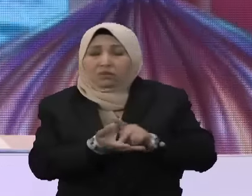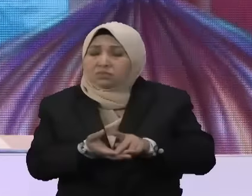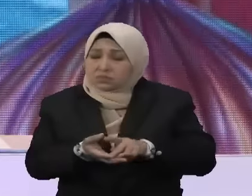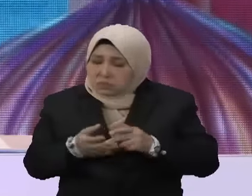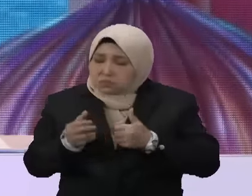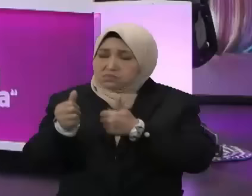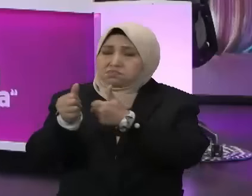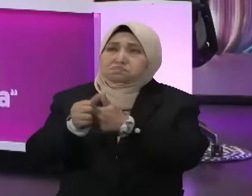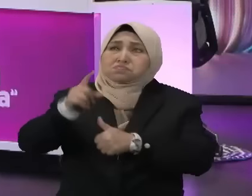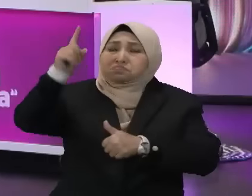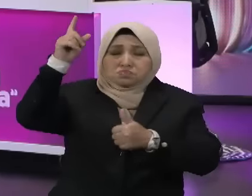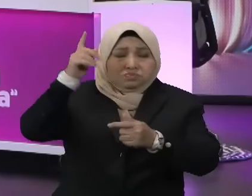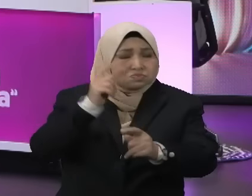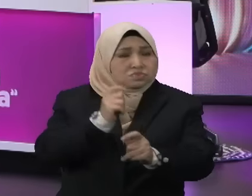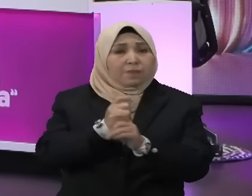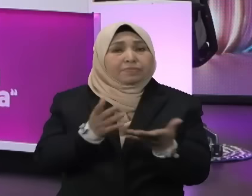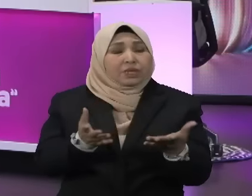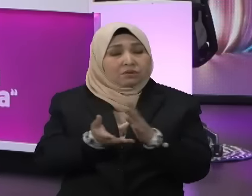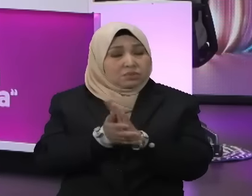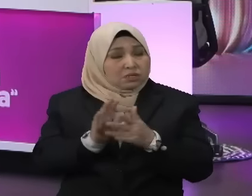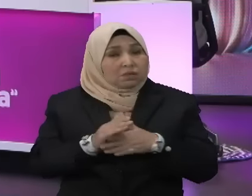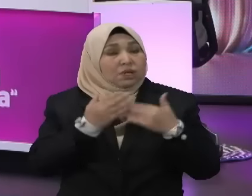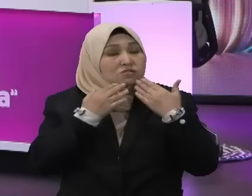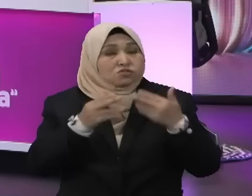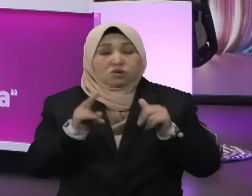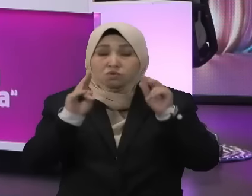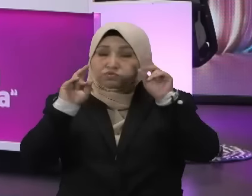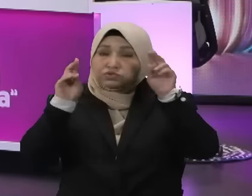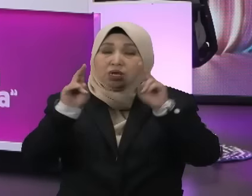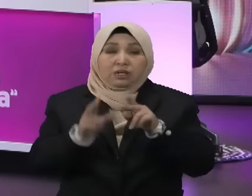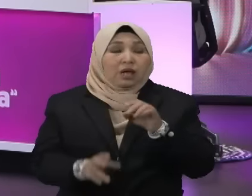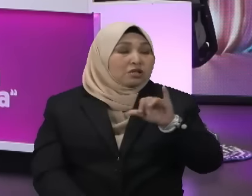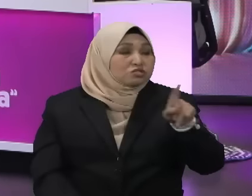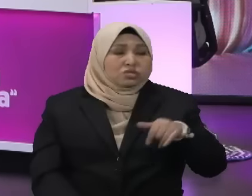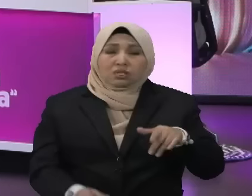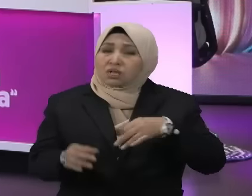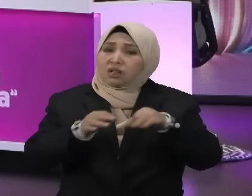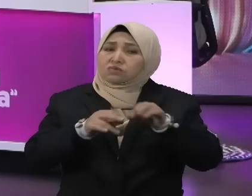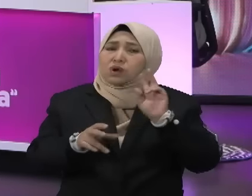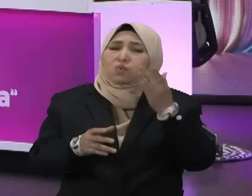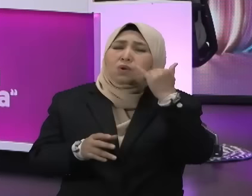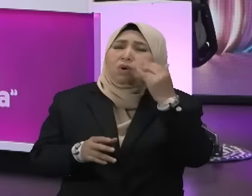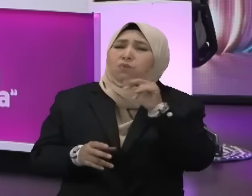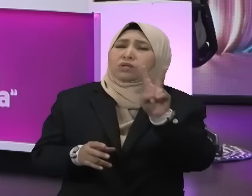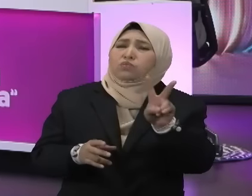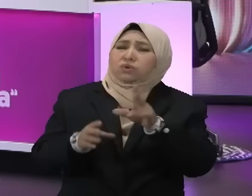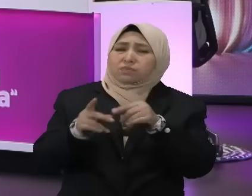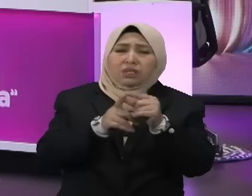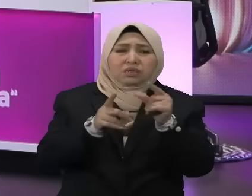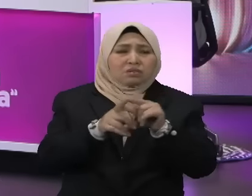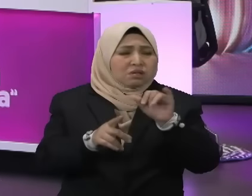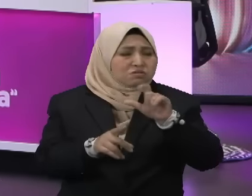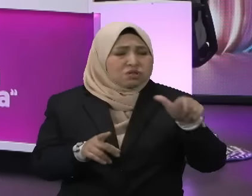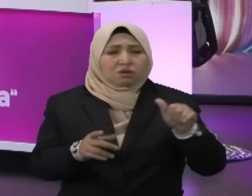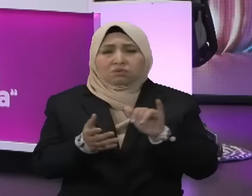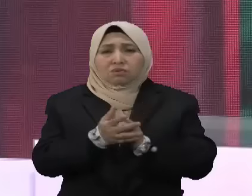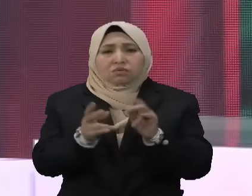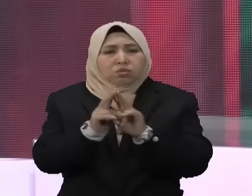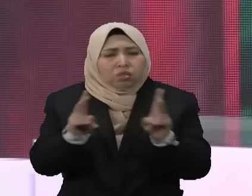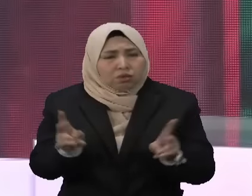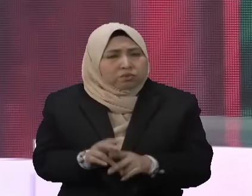Allah SWT. Terima kasih diucapkan pada Al-Fatihah Ustaz Aizat untuk menjelaskan mengapa dua perkataan takwa dan juga islah itu amat